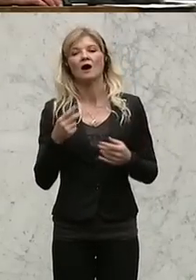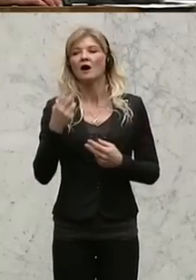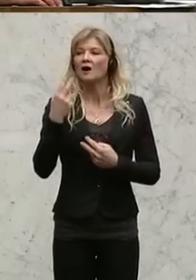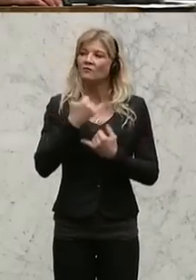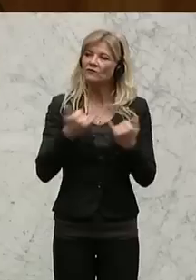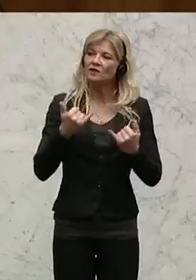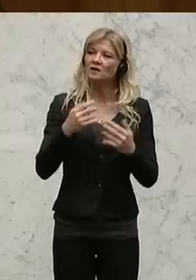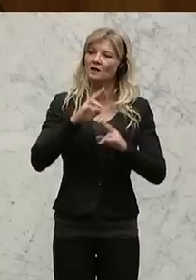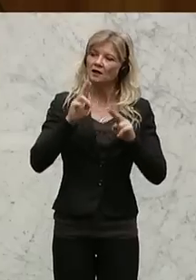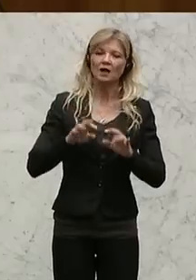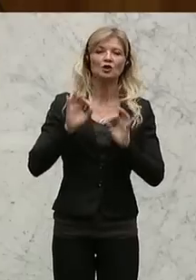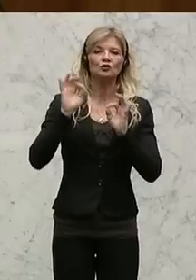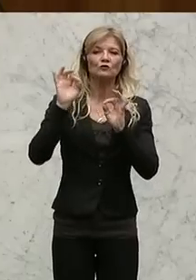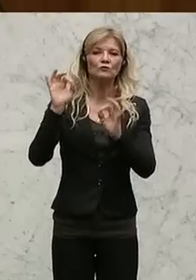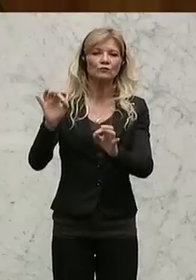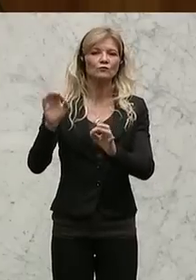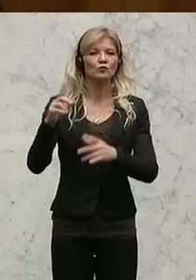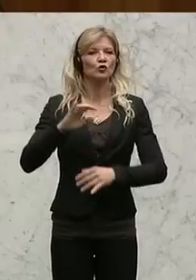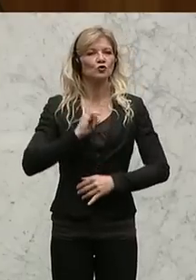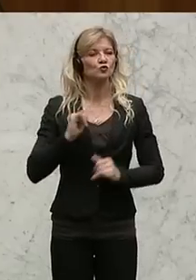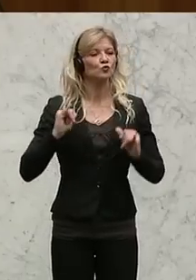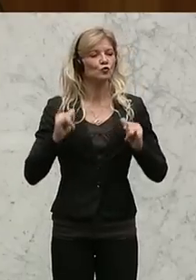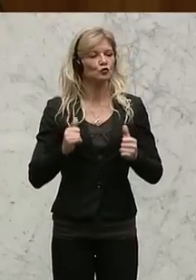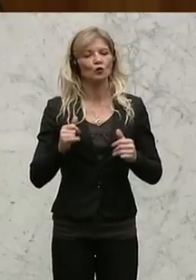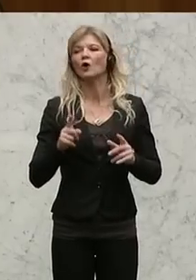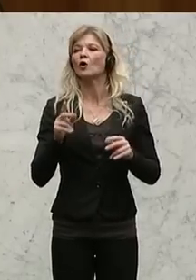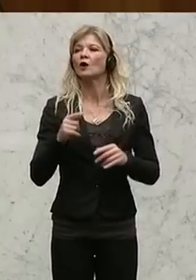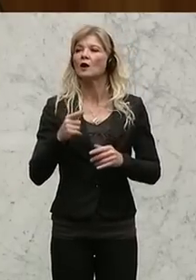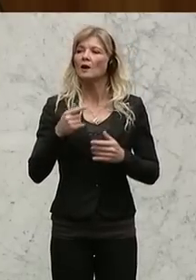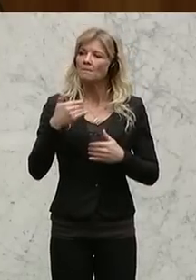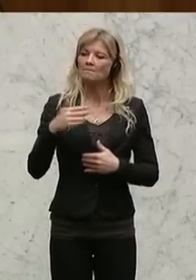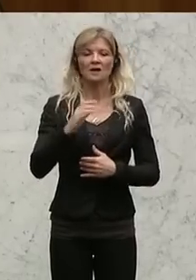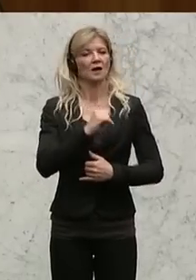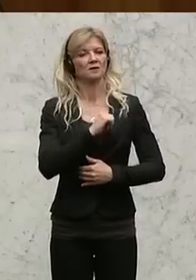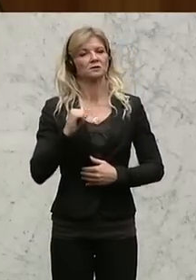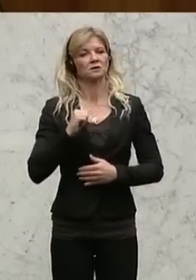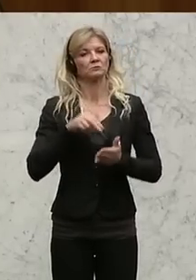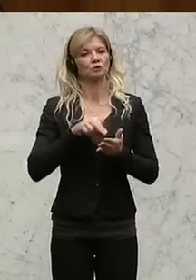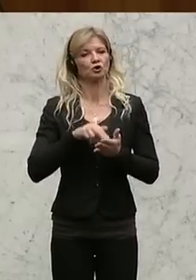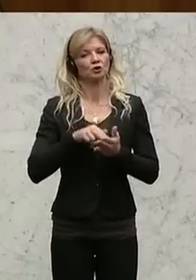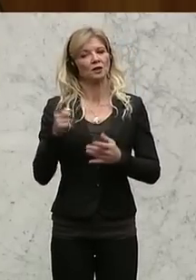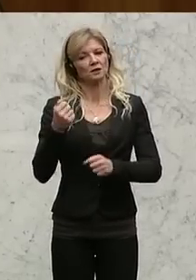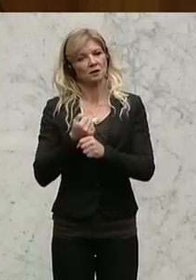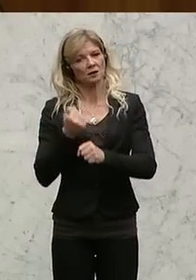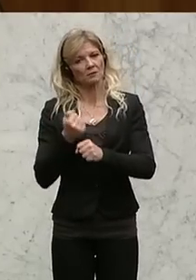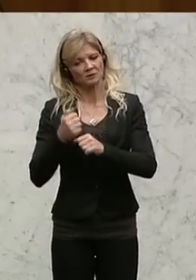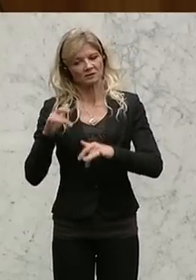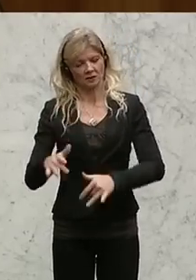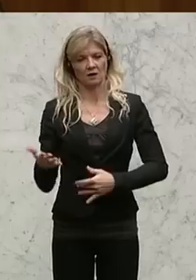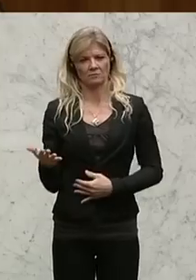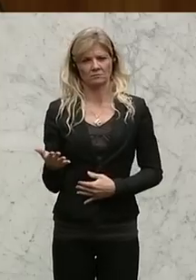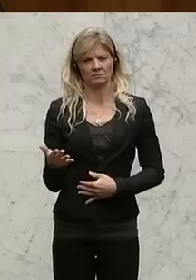Form weitgehender Autonomie ausgeübt wird. Meine sehr geehrten Damen und Herren, das